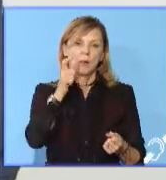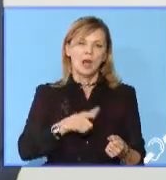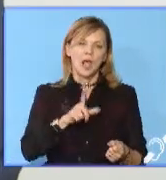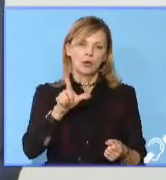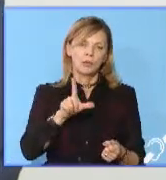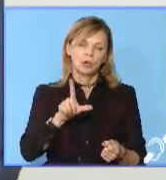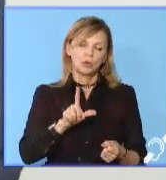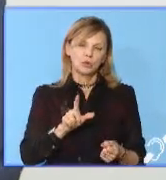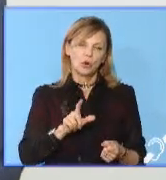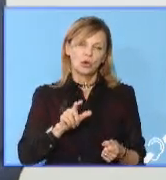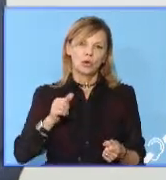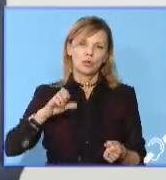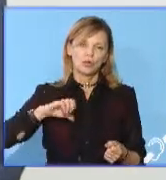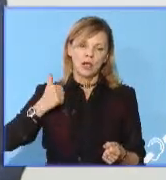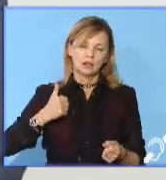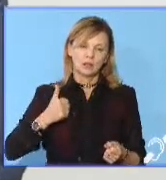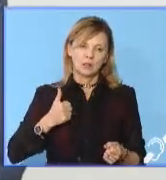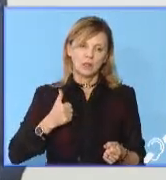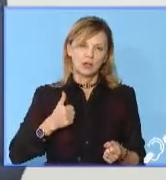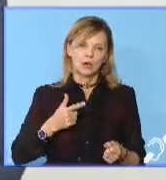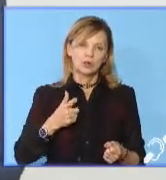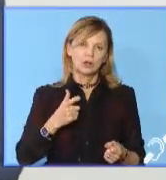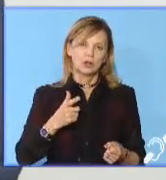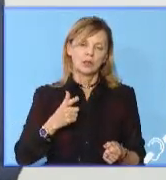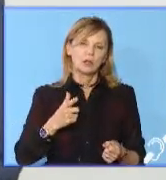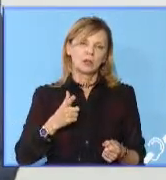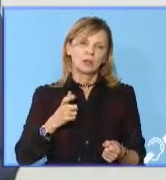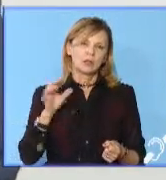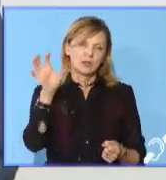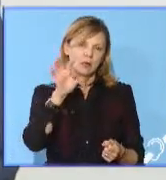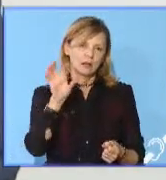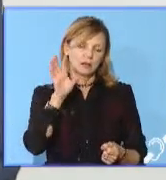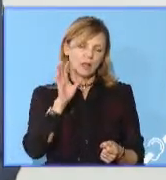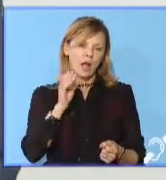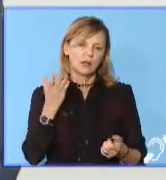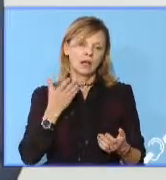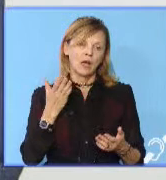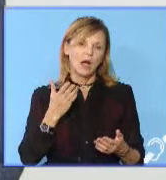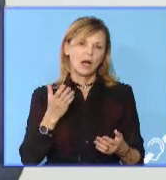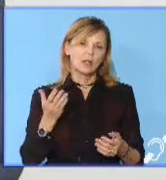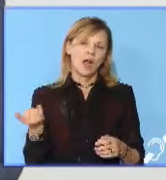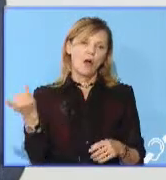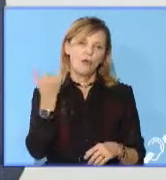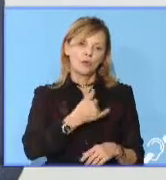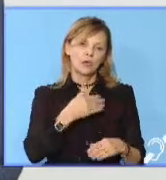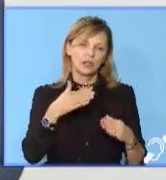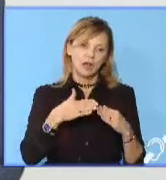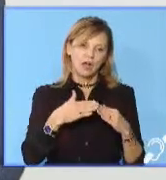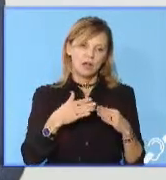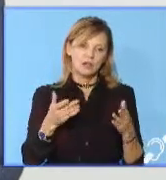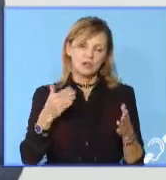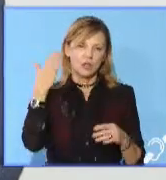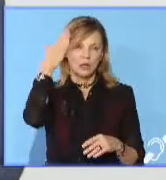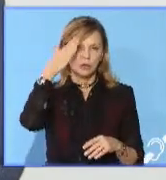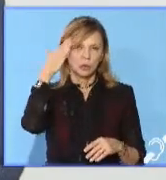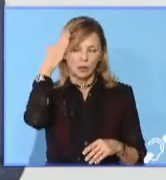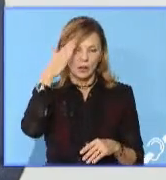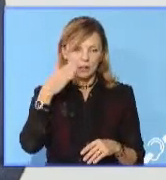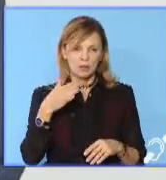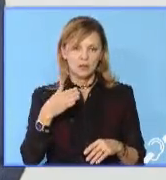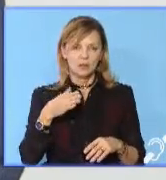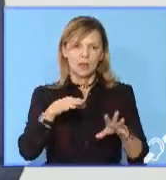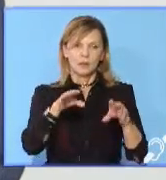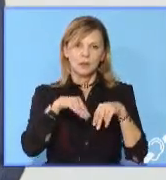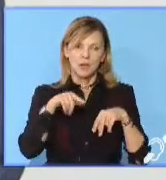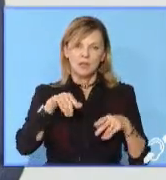legumicultorilor și în special a tinerilor din diaspora care s-au repatriat și care doresc să